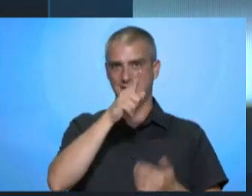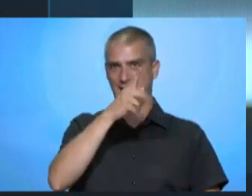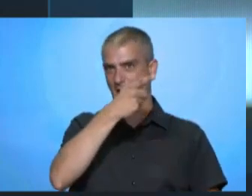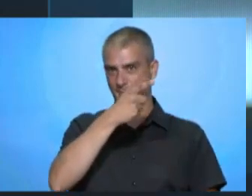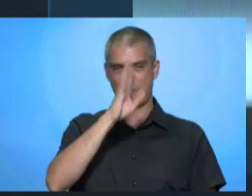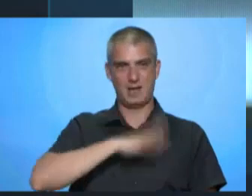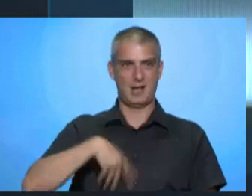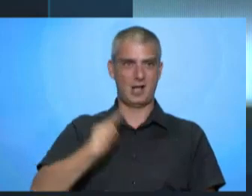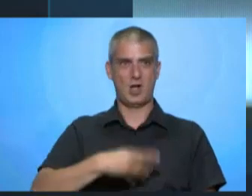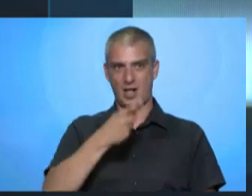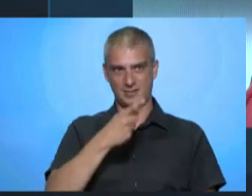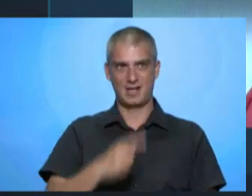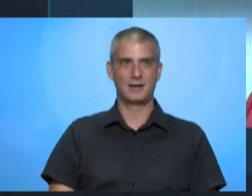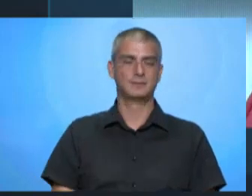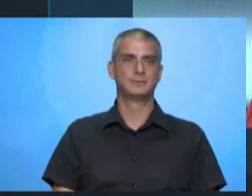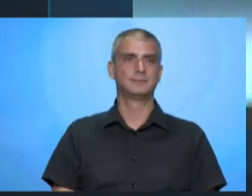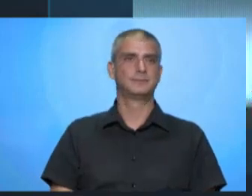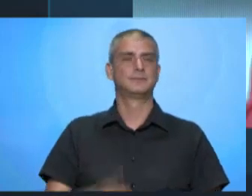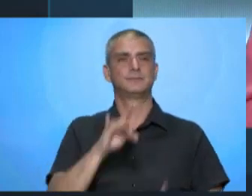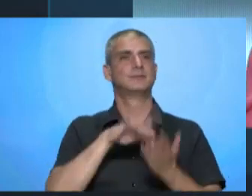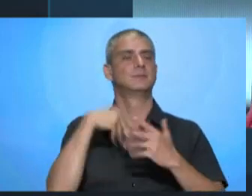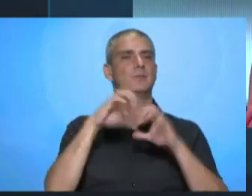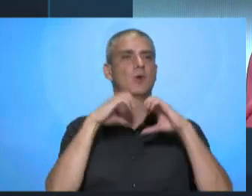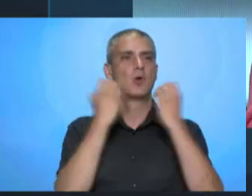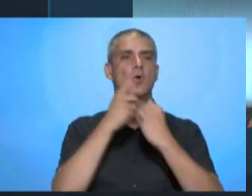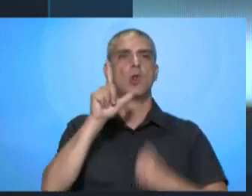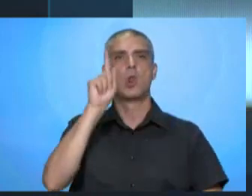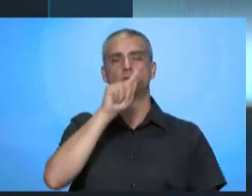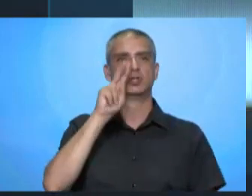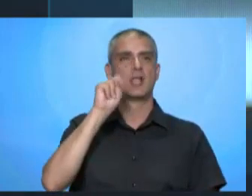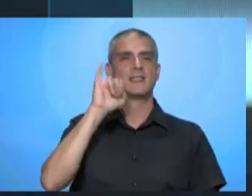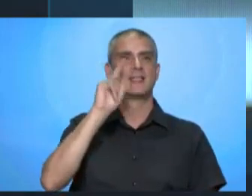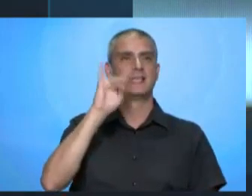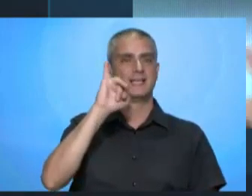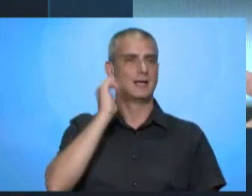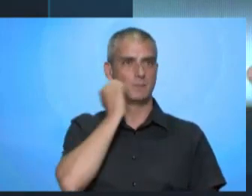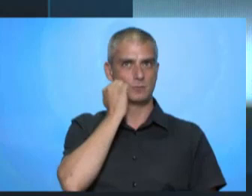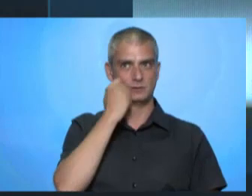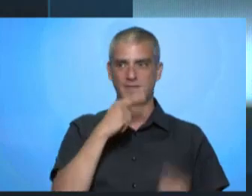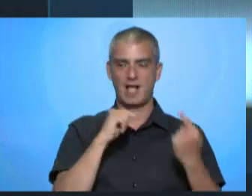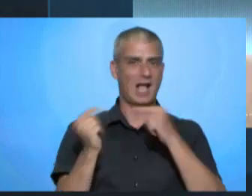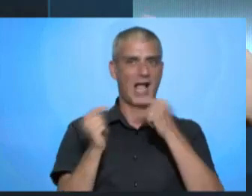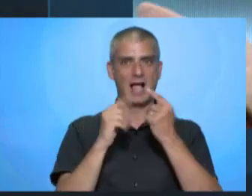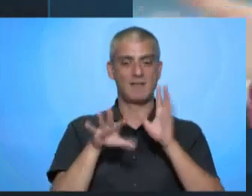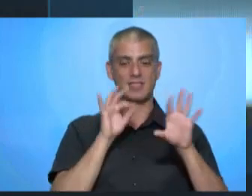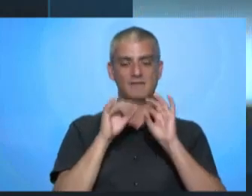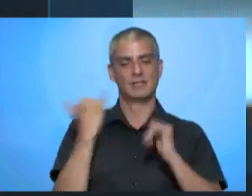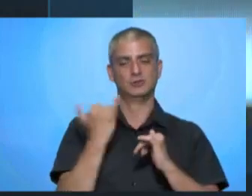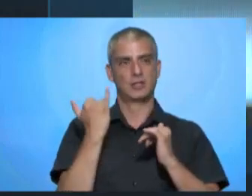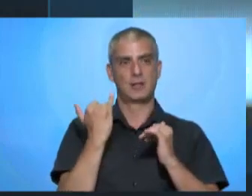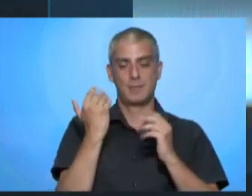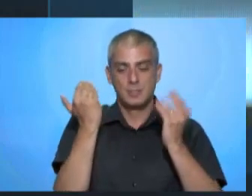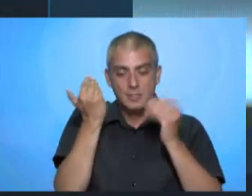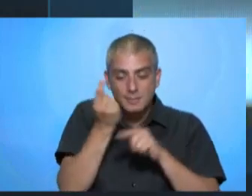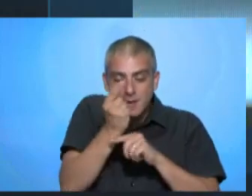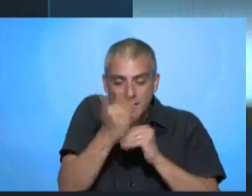מחוץ לאצטדיון בו יערך המשחק, לוז'ניקי במוסקבה. אמיר, זה הקרב בין הנבחרת שתמיד מתמוטטת ברגעי